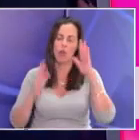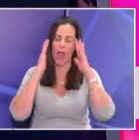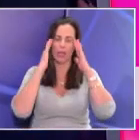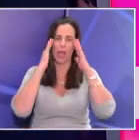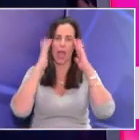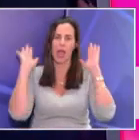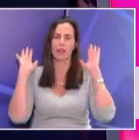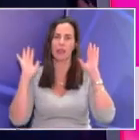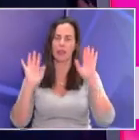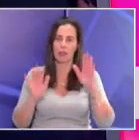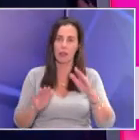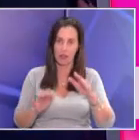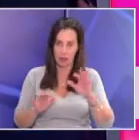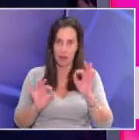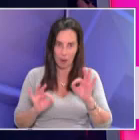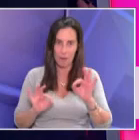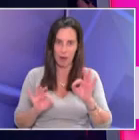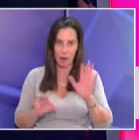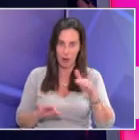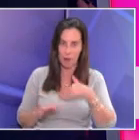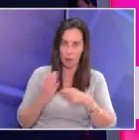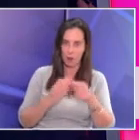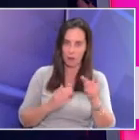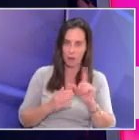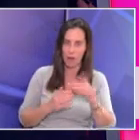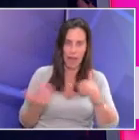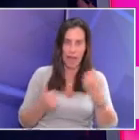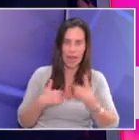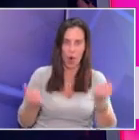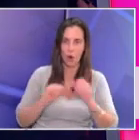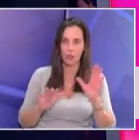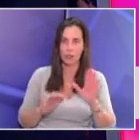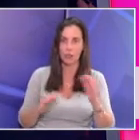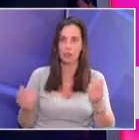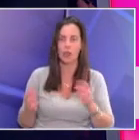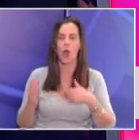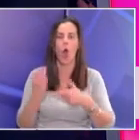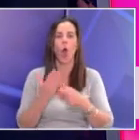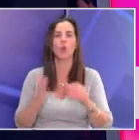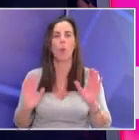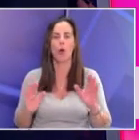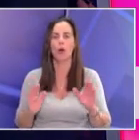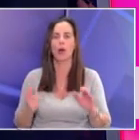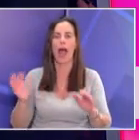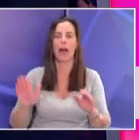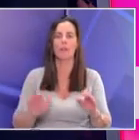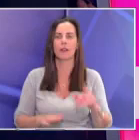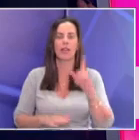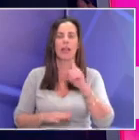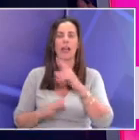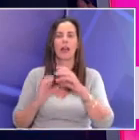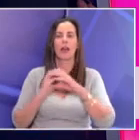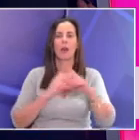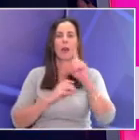אל תעשי דם. לא, נוסעת. גם אני נוסעת. לא, לא מחזיקה רכב, לא כלום. אוקיי. זה כלי הרכב שלי. טוב. צעד, קו